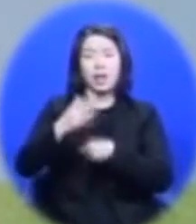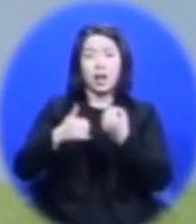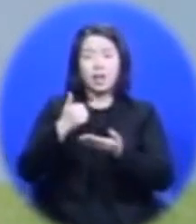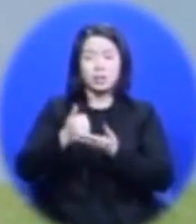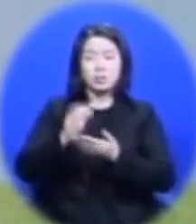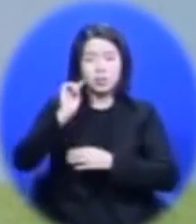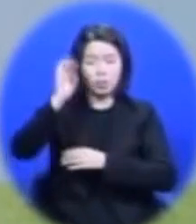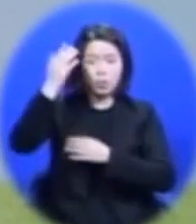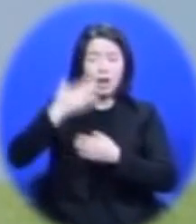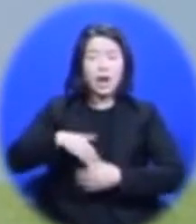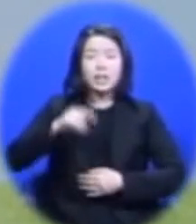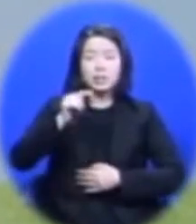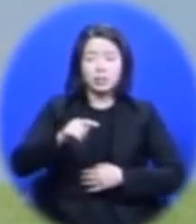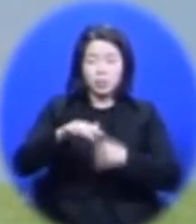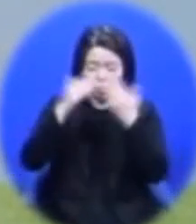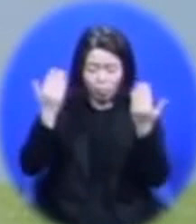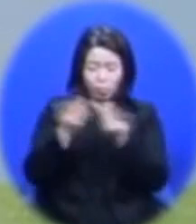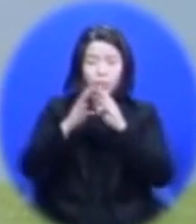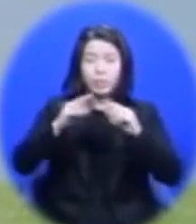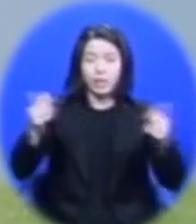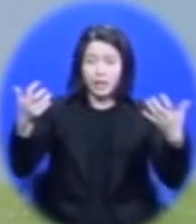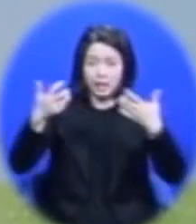영광을 아는 것이 온 땅에 가득한,